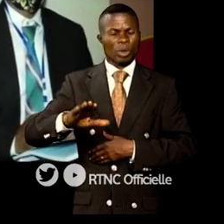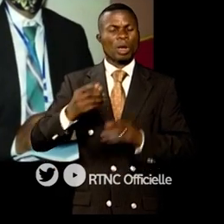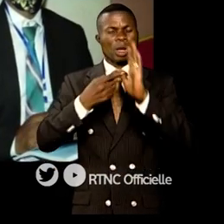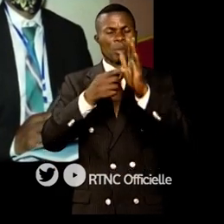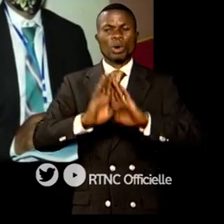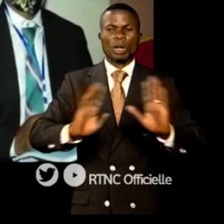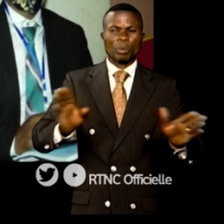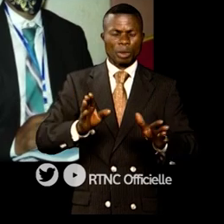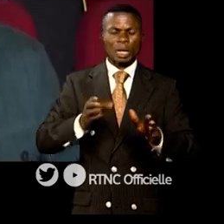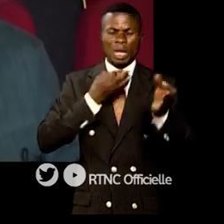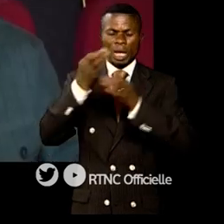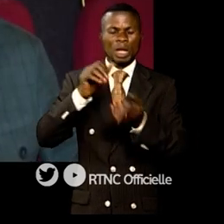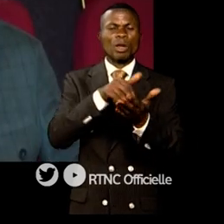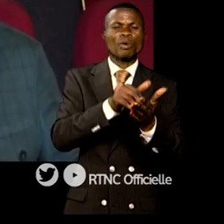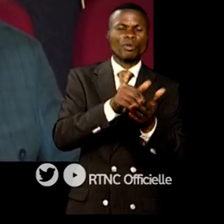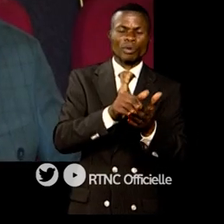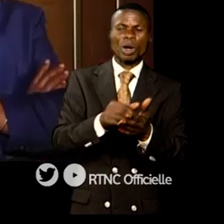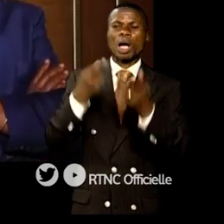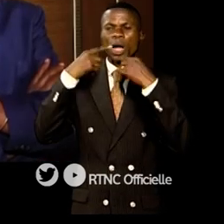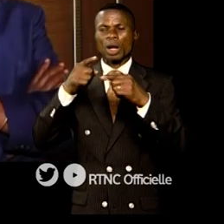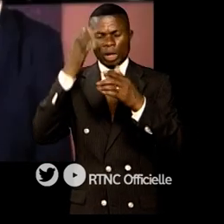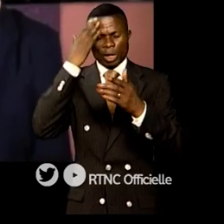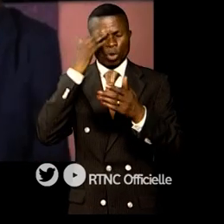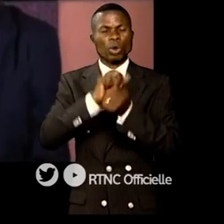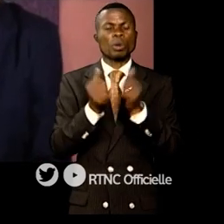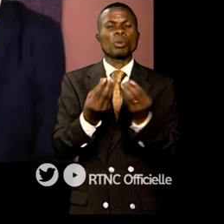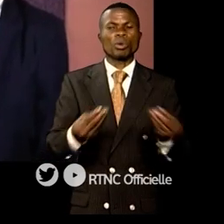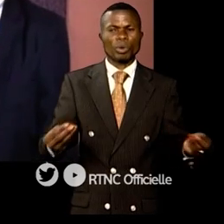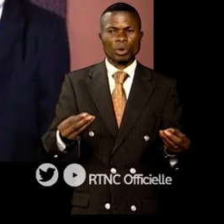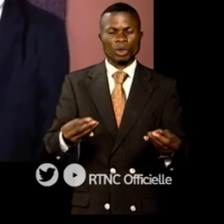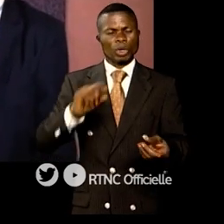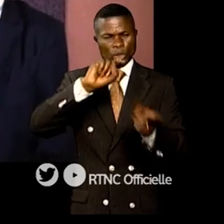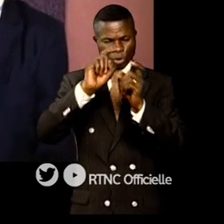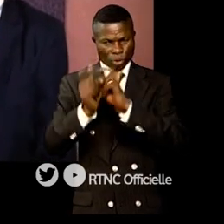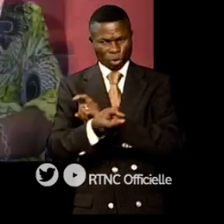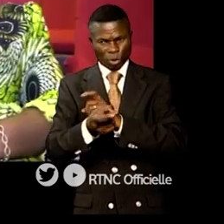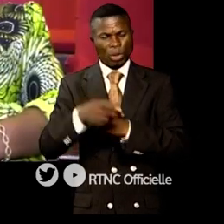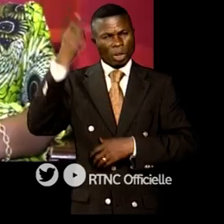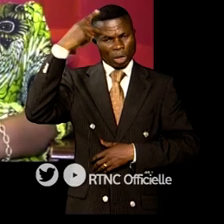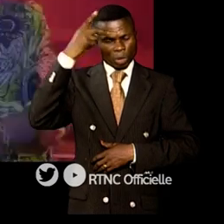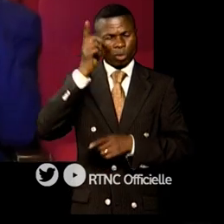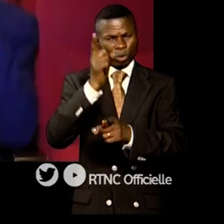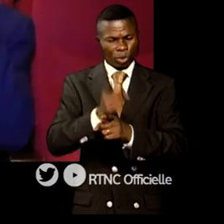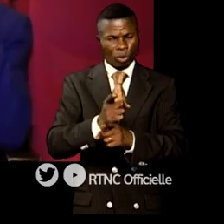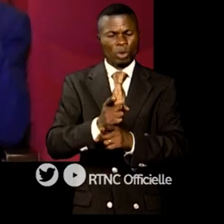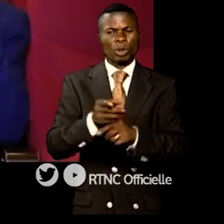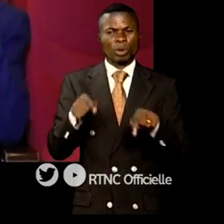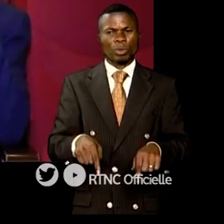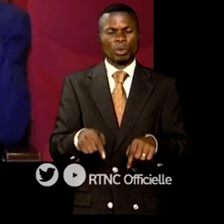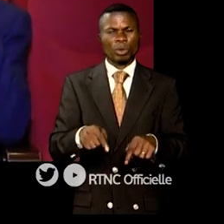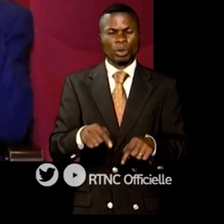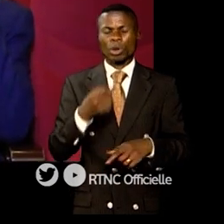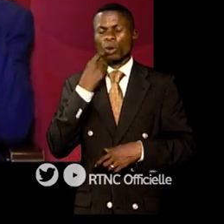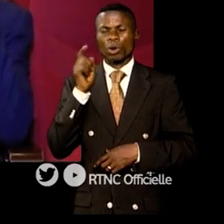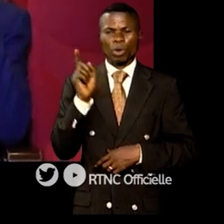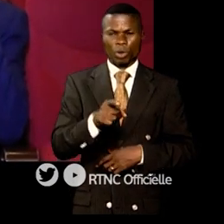d'en diagnostiquer les faiblesses et d'en identifier les défis en vue de formuler les politiques correctives éventuelles qui